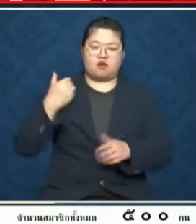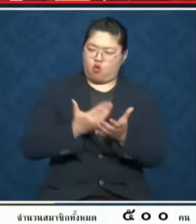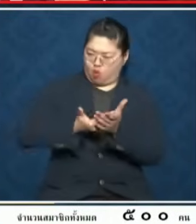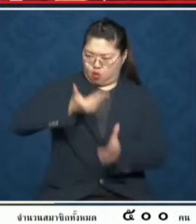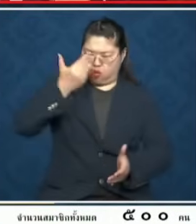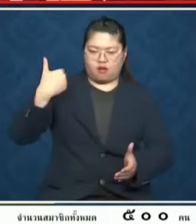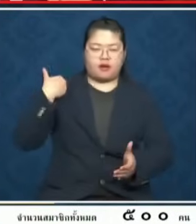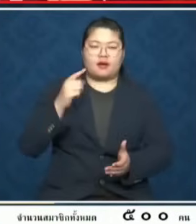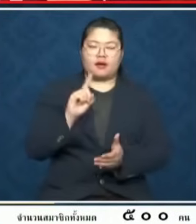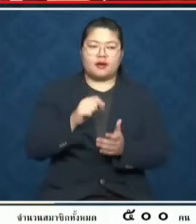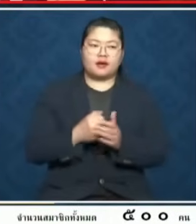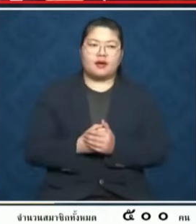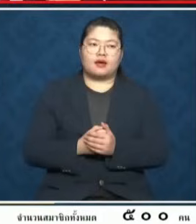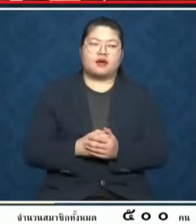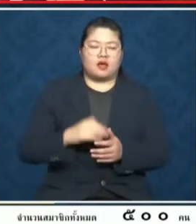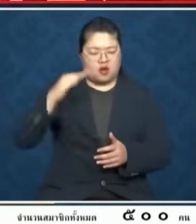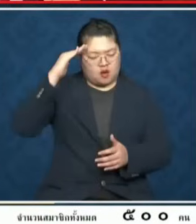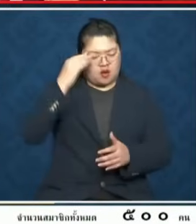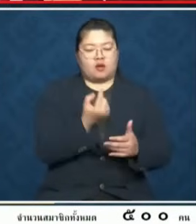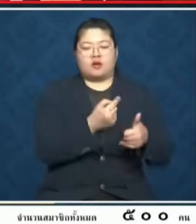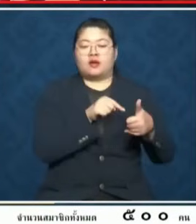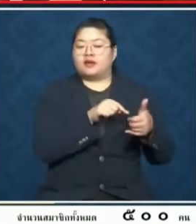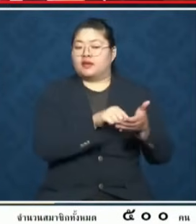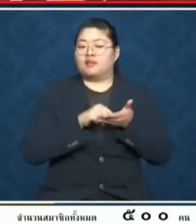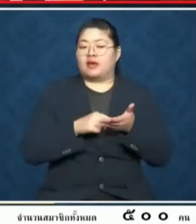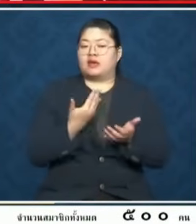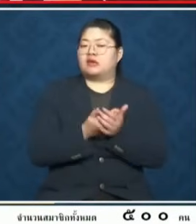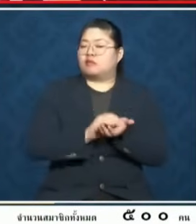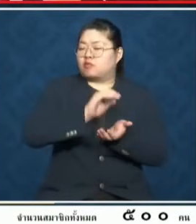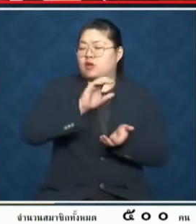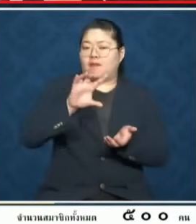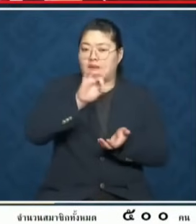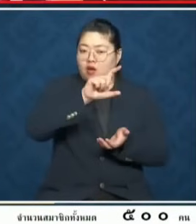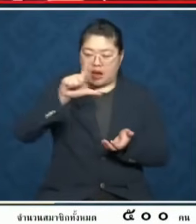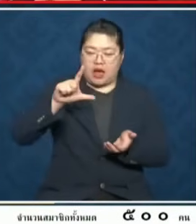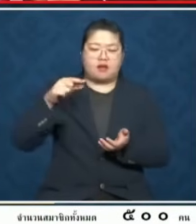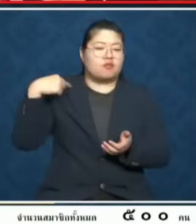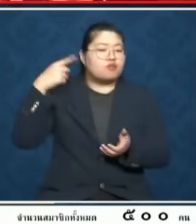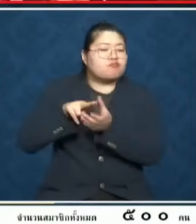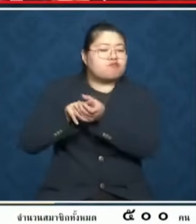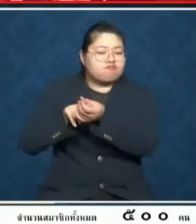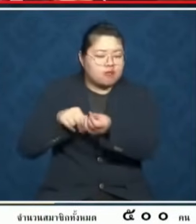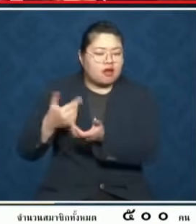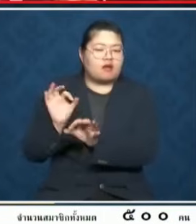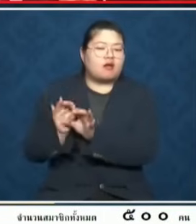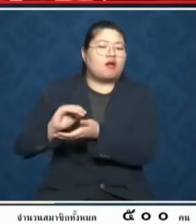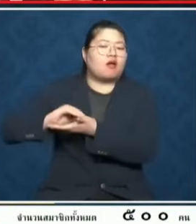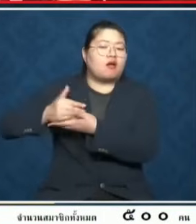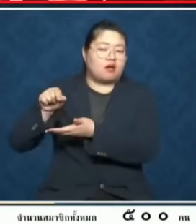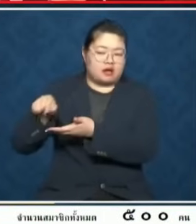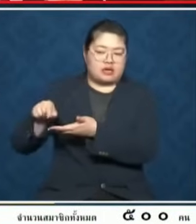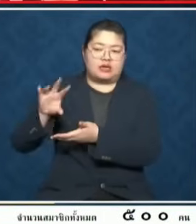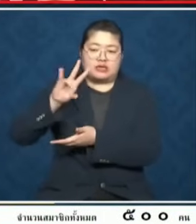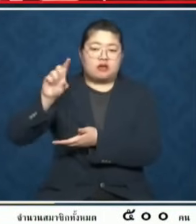รวยที่สุดรายหนึ่งค่ะแจ้งบัญชีทรัพย์สิน 800ล้านและระบุว่าคู่สมรสของตนเองค่ะมีบัญชีทรัพย์สินอยู่